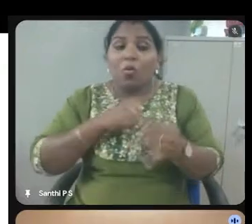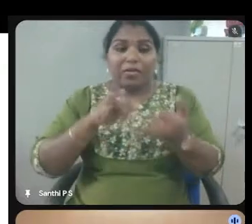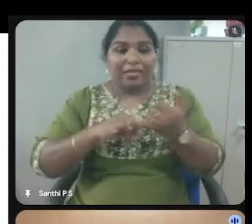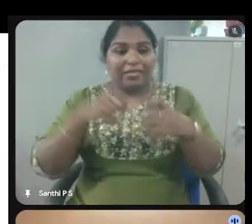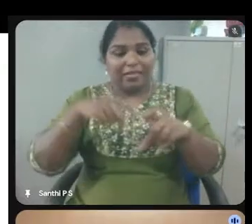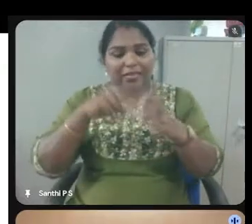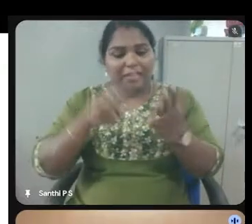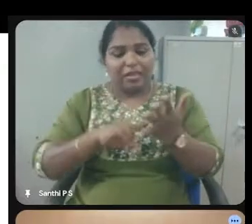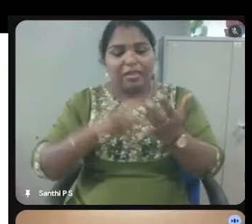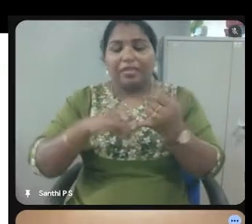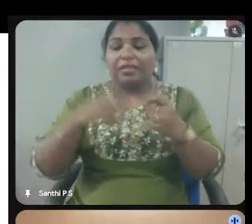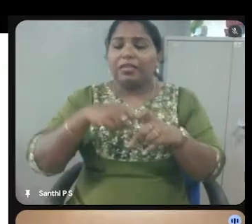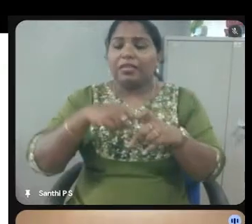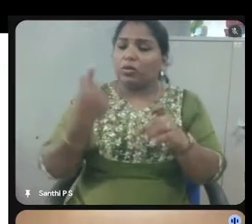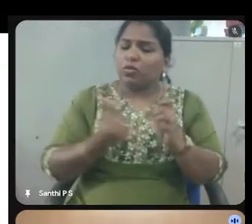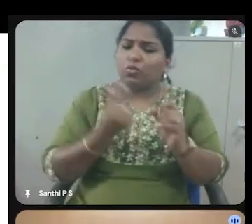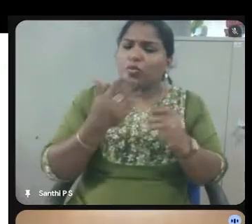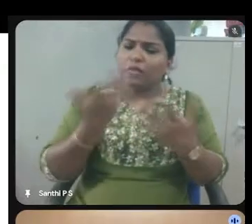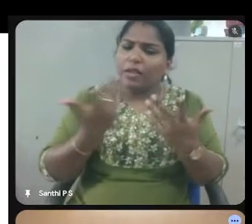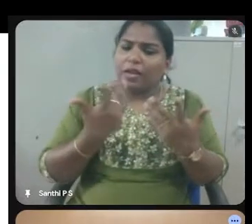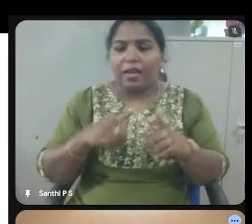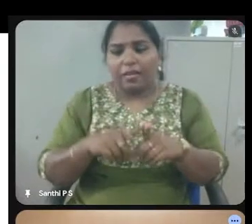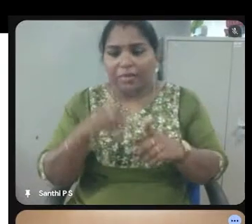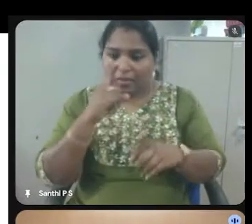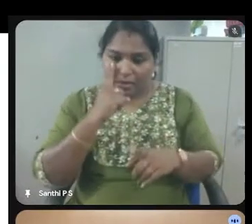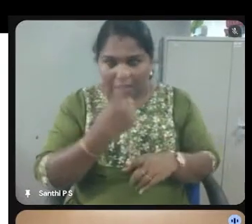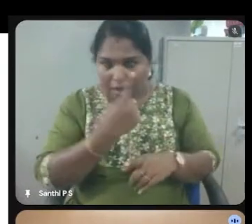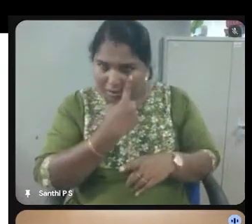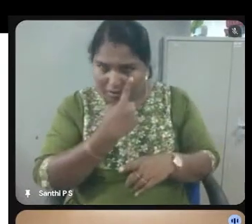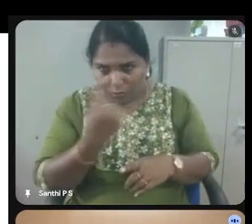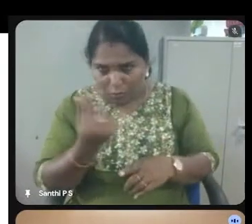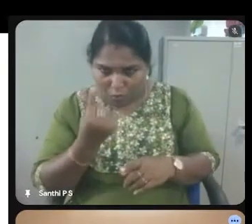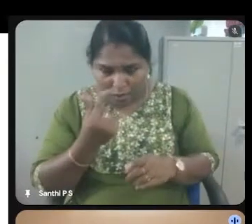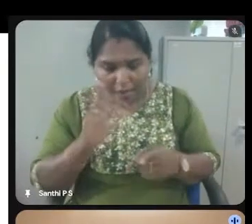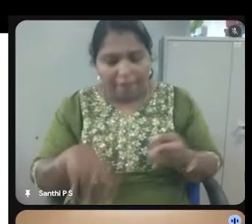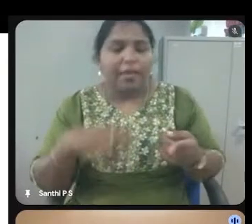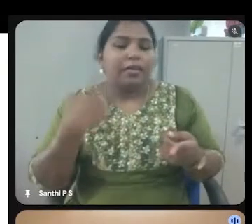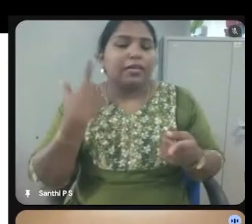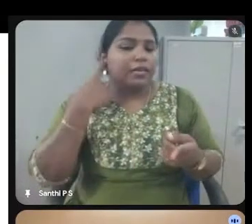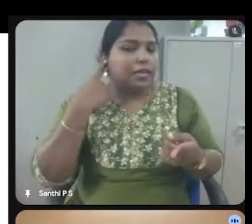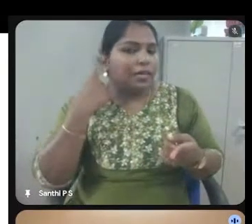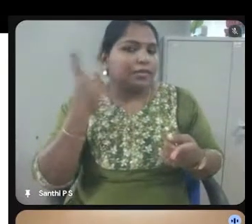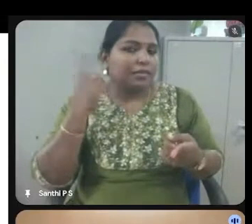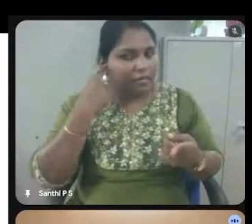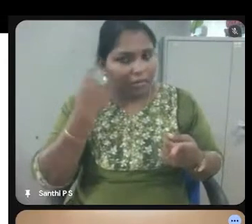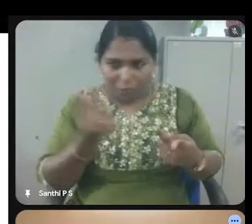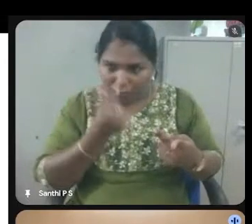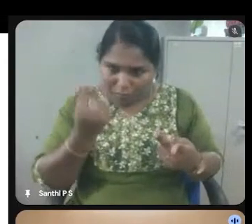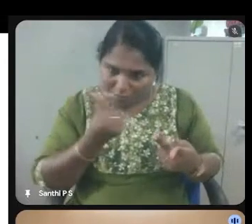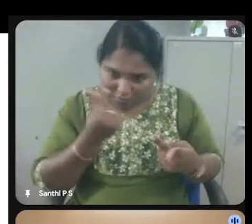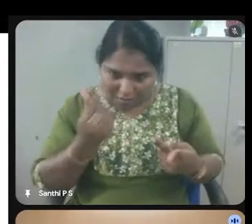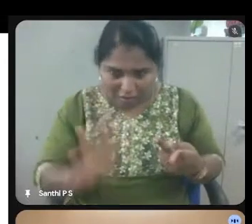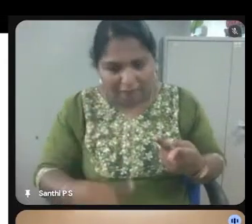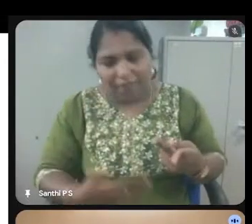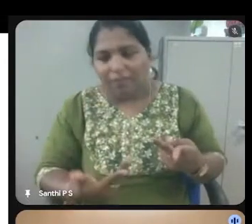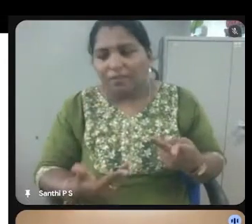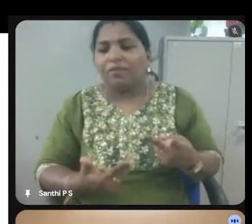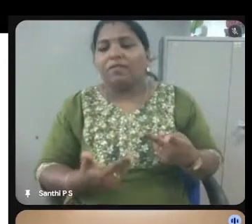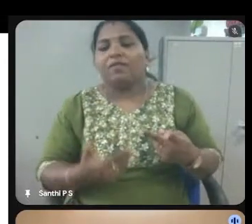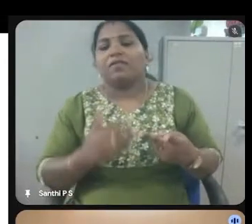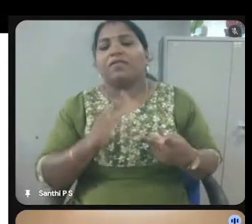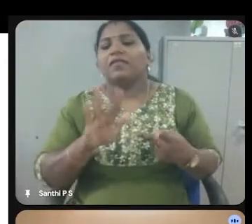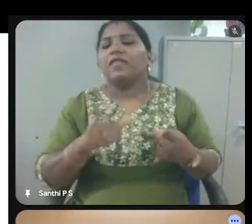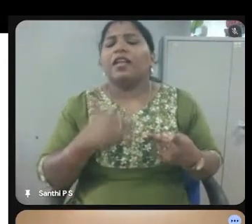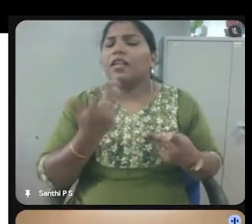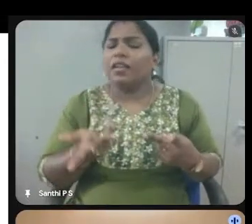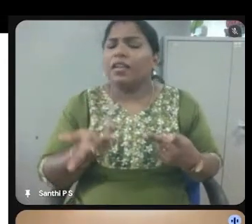ഏതൊക്കെ ഇന്ദ്രിയങ്ങളാണ് നമ്മൾ ഉപയോഗിക്കുക? നമ്മൾ കണ്ടുകൊണ്ടിരിക്കുന്നത്, അപ്പോൾ നമ്മൾ കണ്ണ് ഉപയോഗിക്കുന്നുണ്ട്, നമ്മൾ കേട്ടുകൊണ്ടിരിക്കുകയാണ്, അപ്പോൾ നമ്മളുടെ ചെവി ഉപയോഗിക്കുന്നുണ്ട്.